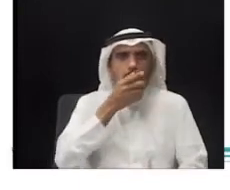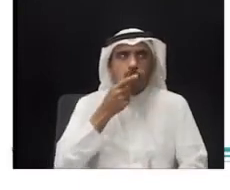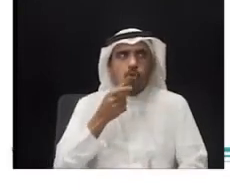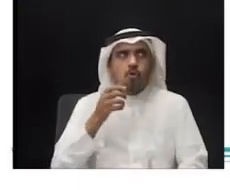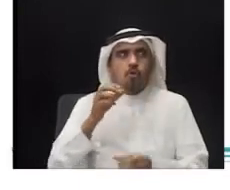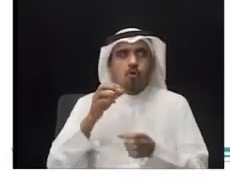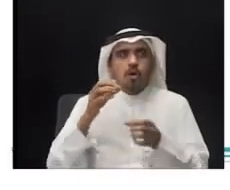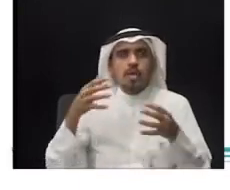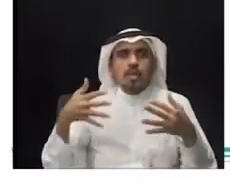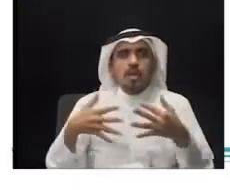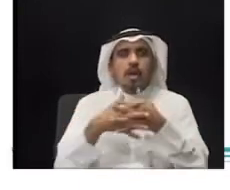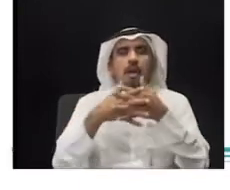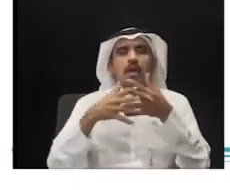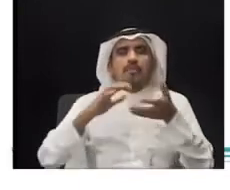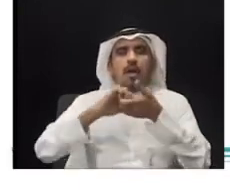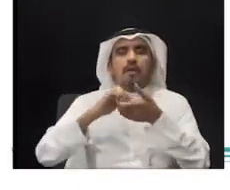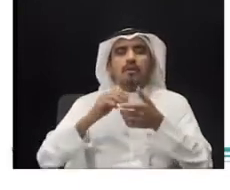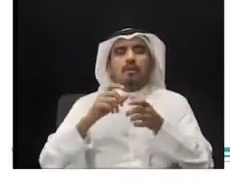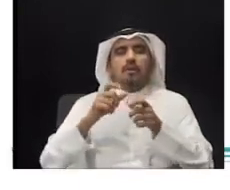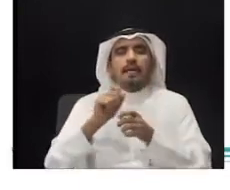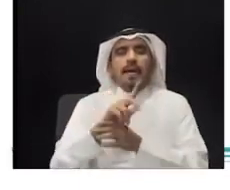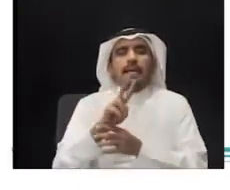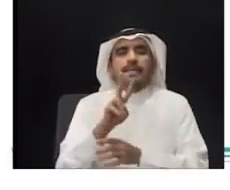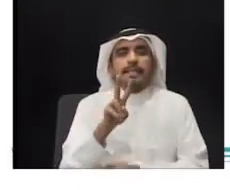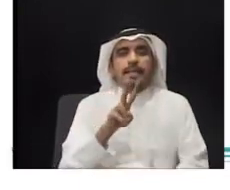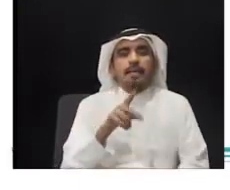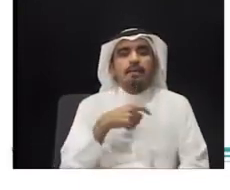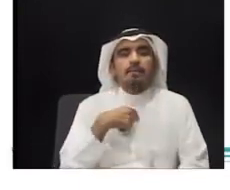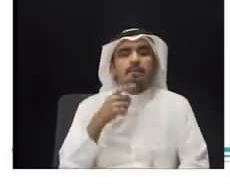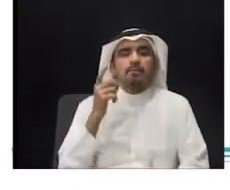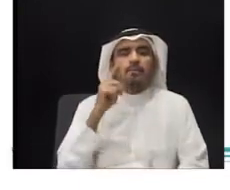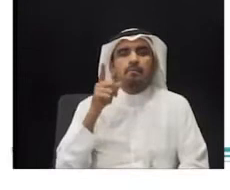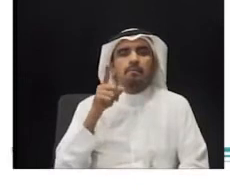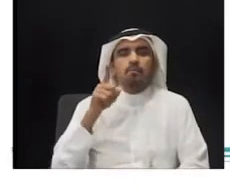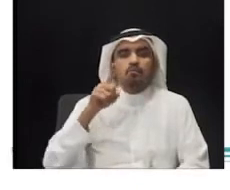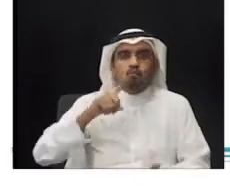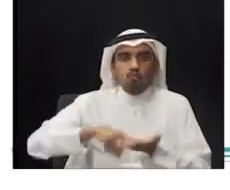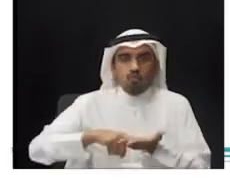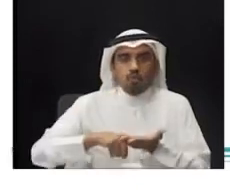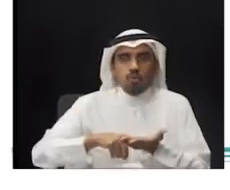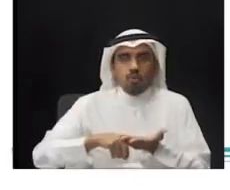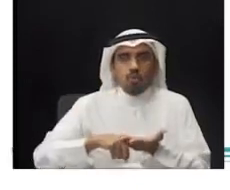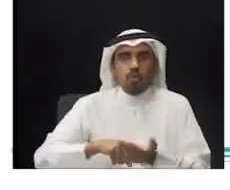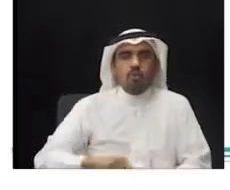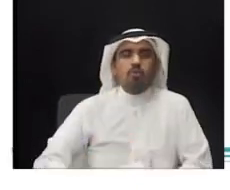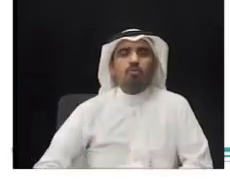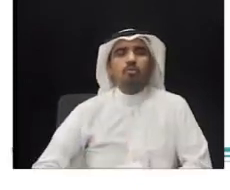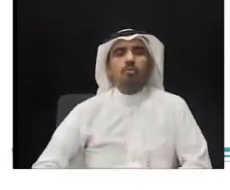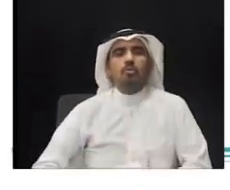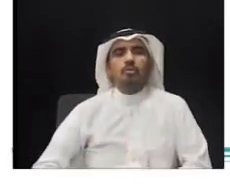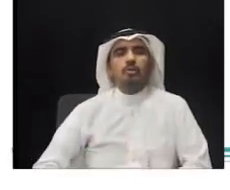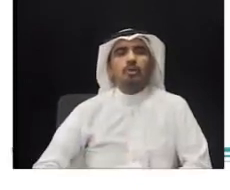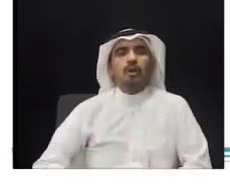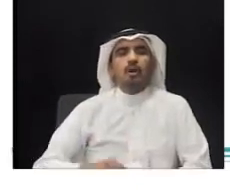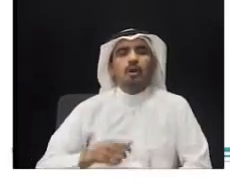النقي مركب من اتحاد غازين، كيف عرفنا أنه أن الجملة هنا مثبتة؟